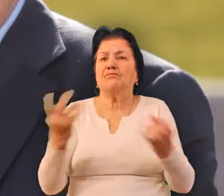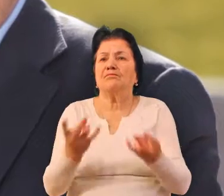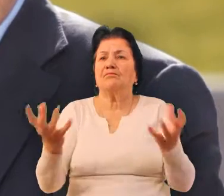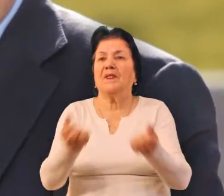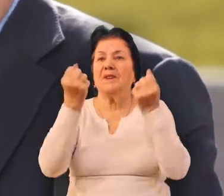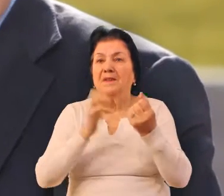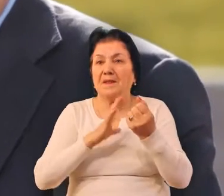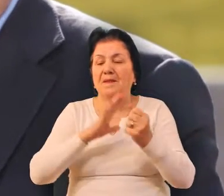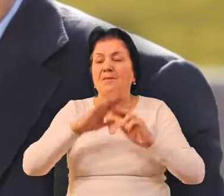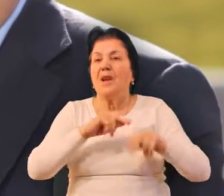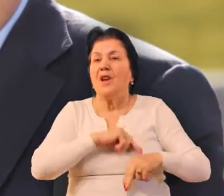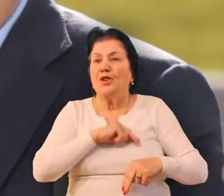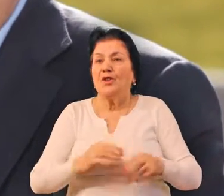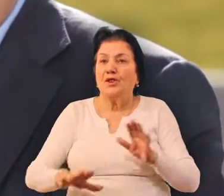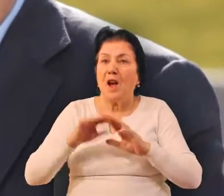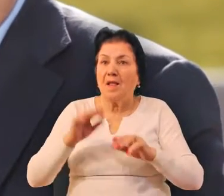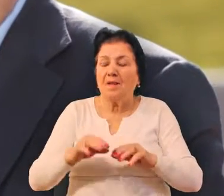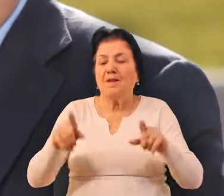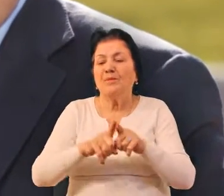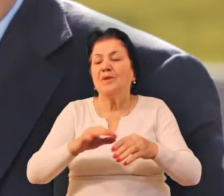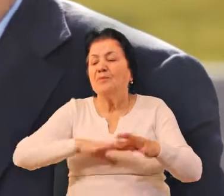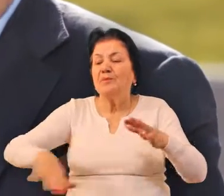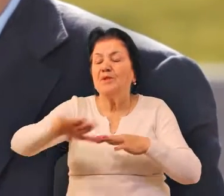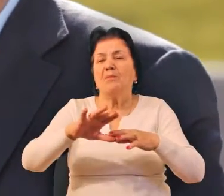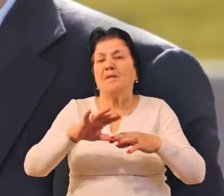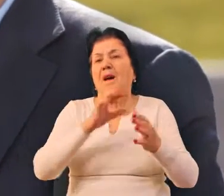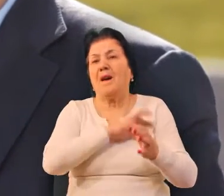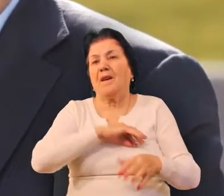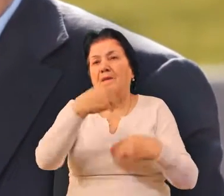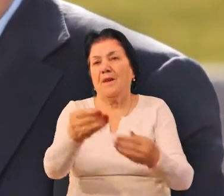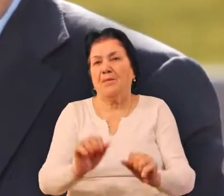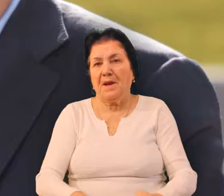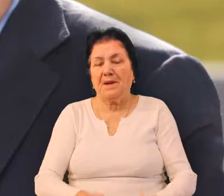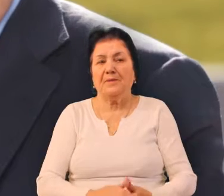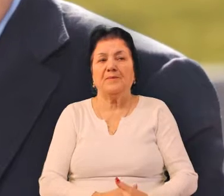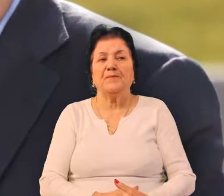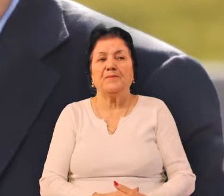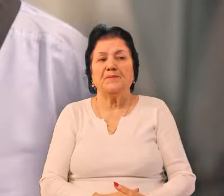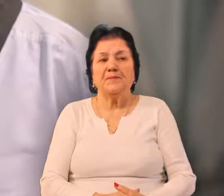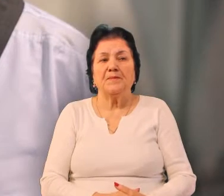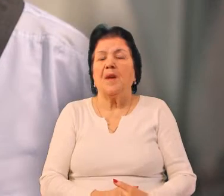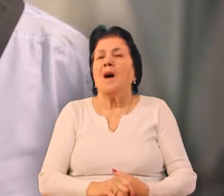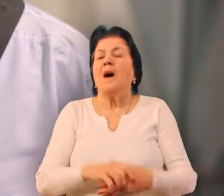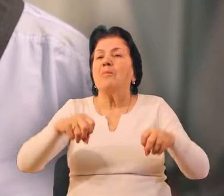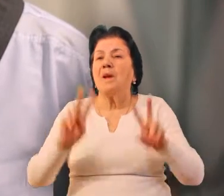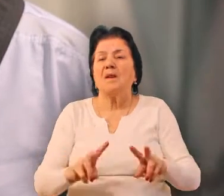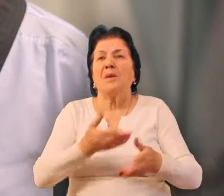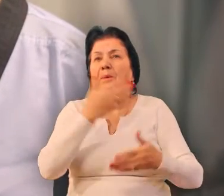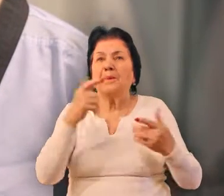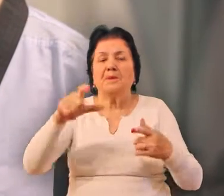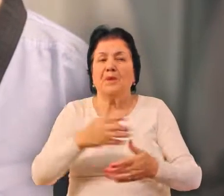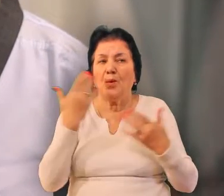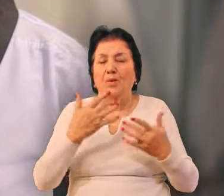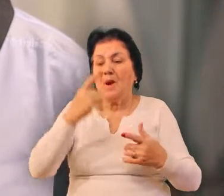cəmiyyətin yararlı bir hissəsidir və öz əməyi ilə həm öz ailəsinə, həm də bütövlükdə cəmiyyətə xeyir verə bilir. Bacarıqsız insan yoxdur,